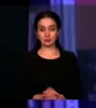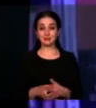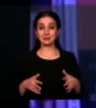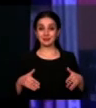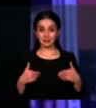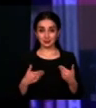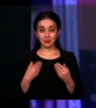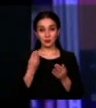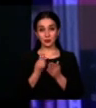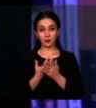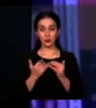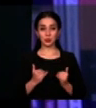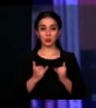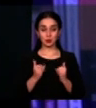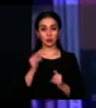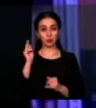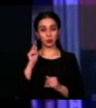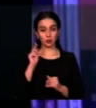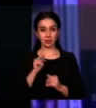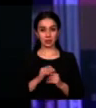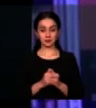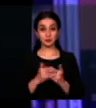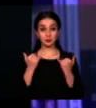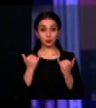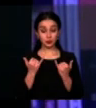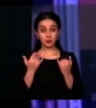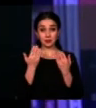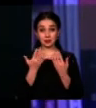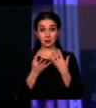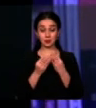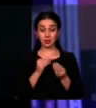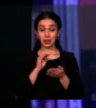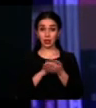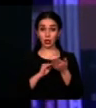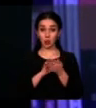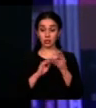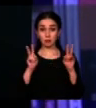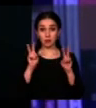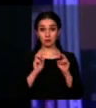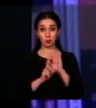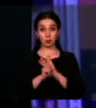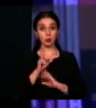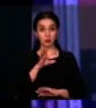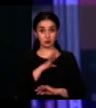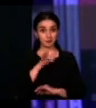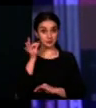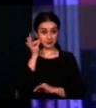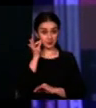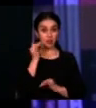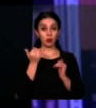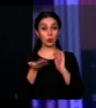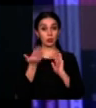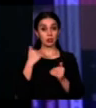Assalomu alaykum, hurmatli o'quvchilar. Biz siz bilan takrorlash mavzularini boshlagandik.